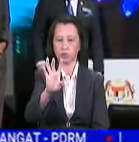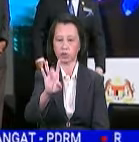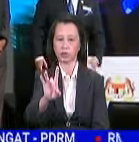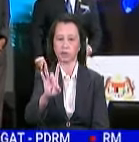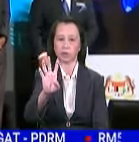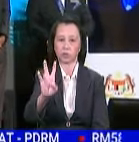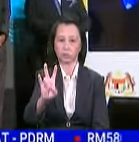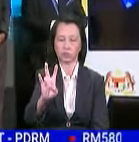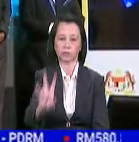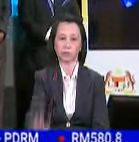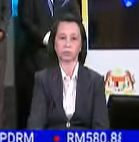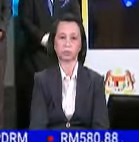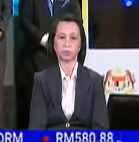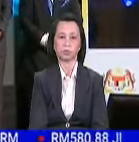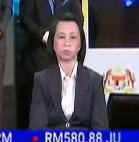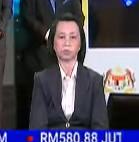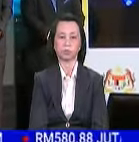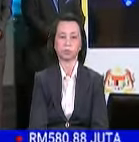1987.